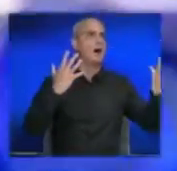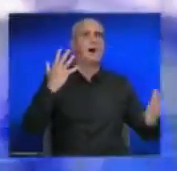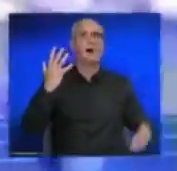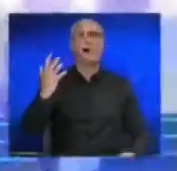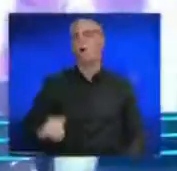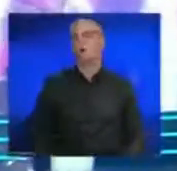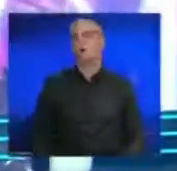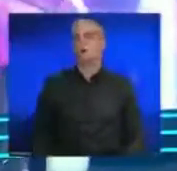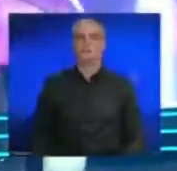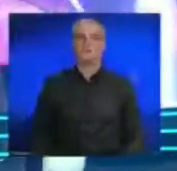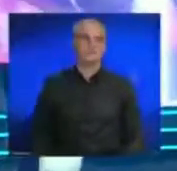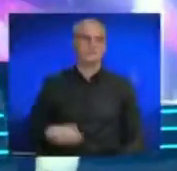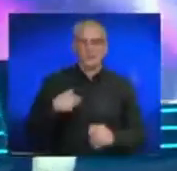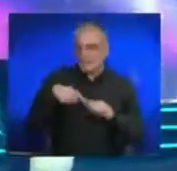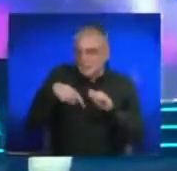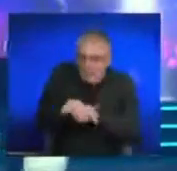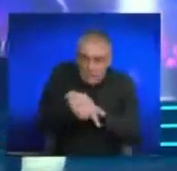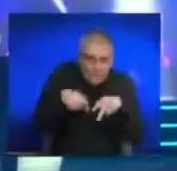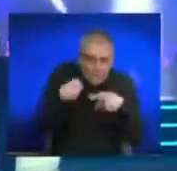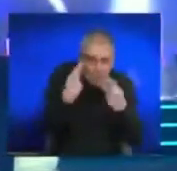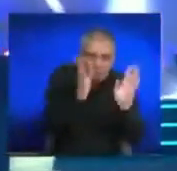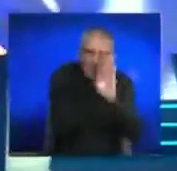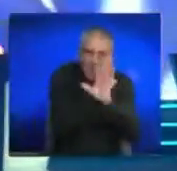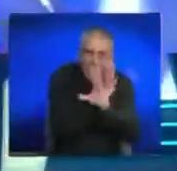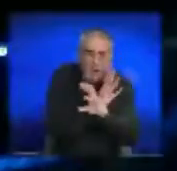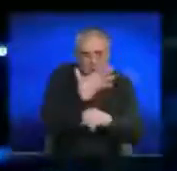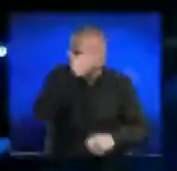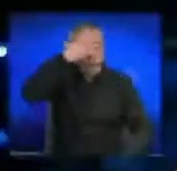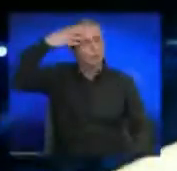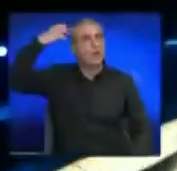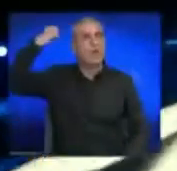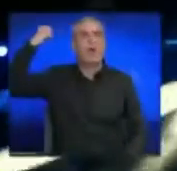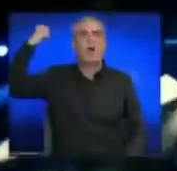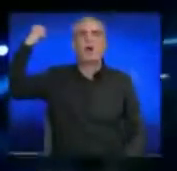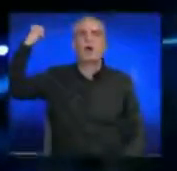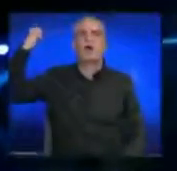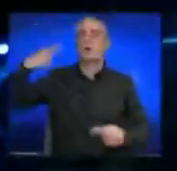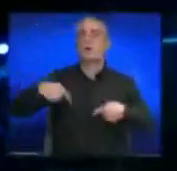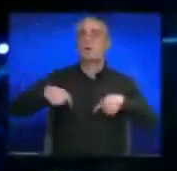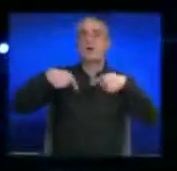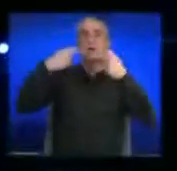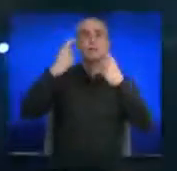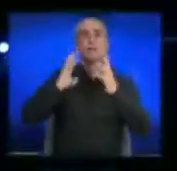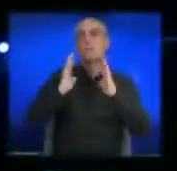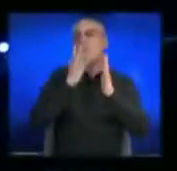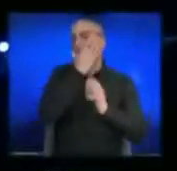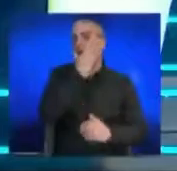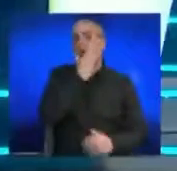ונמלט מהשכחה, והימים